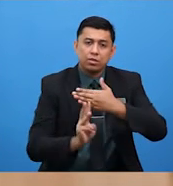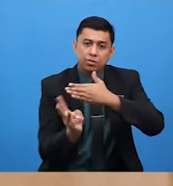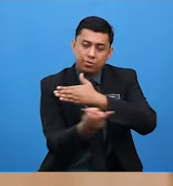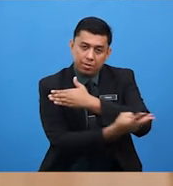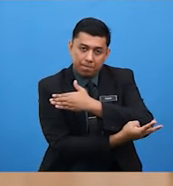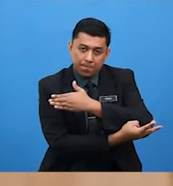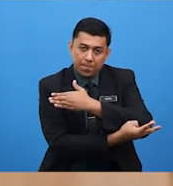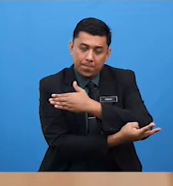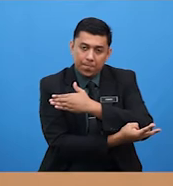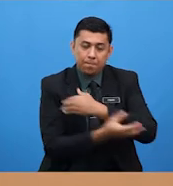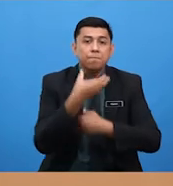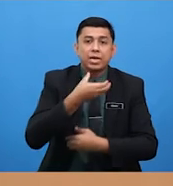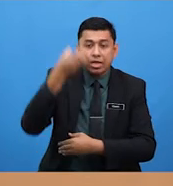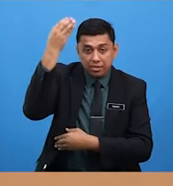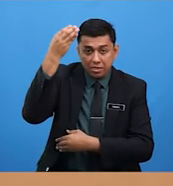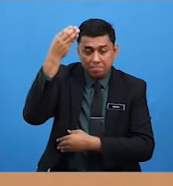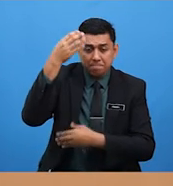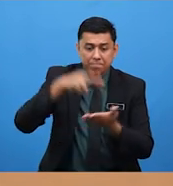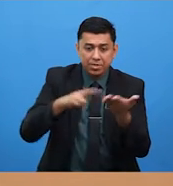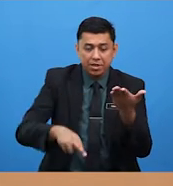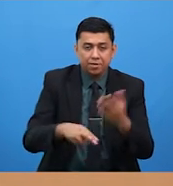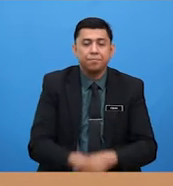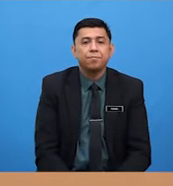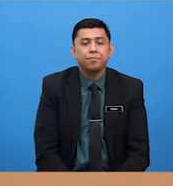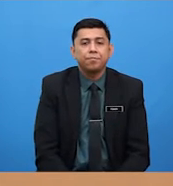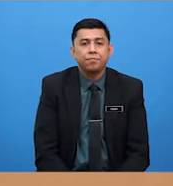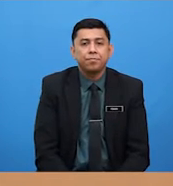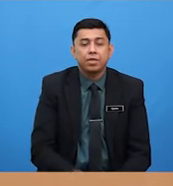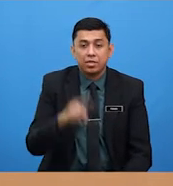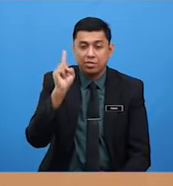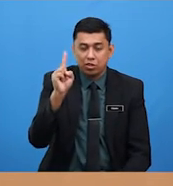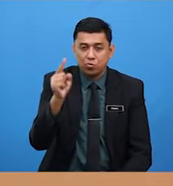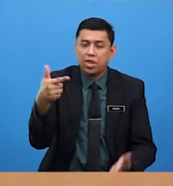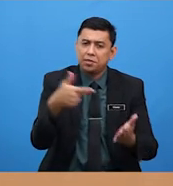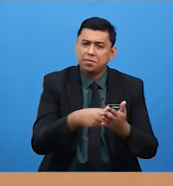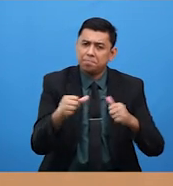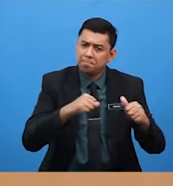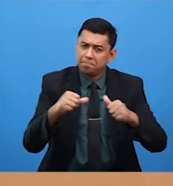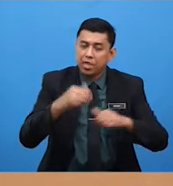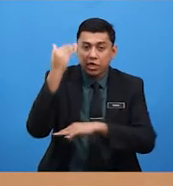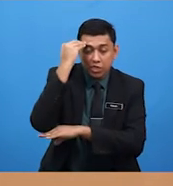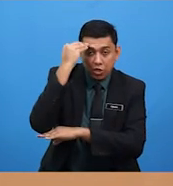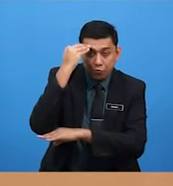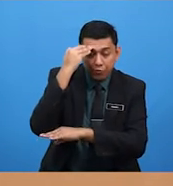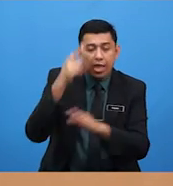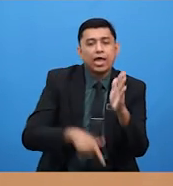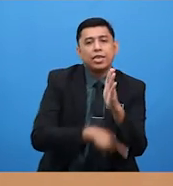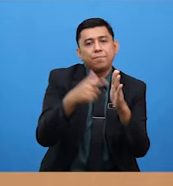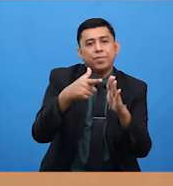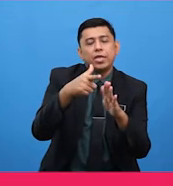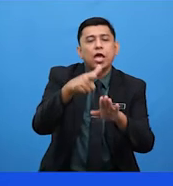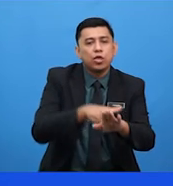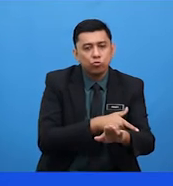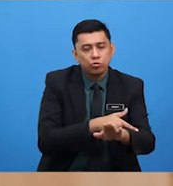berkepekatan rendah. Mari kita teruskan dengan satu aktiviti untuk mengetahui lebih lanjut tentang resapan.